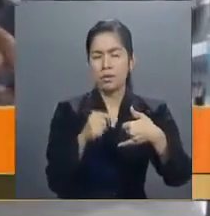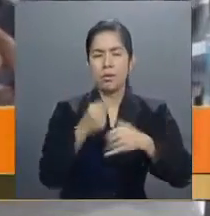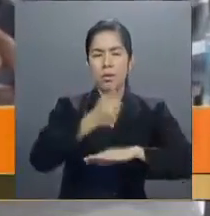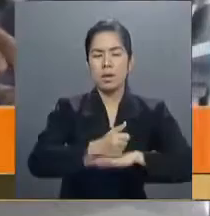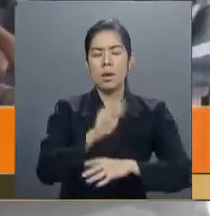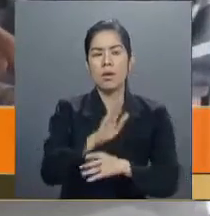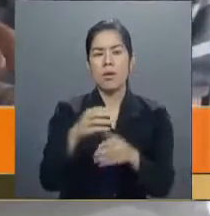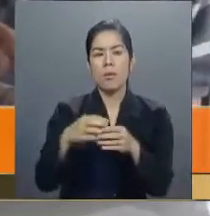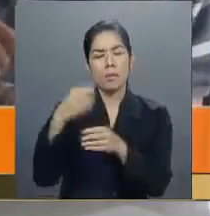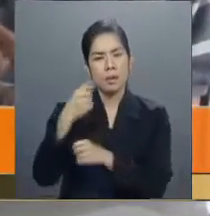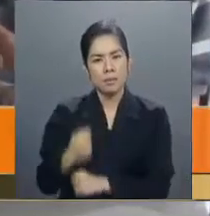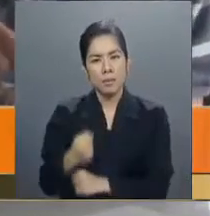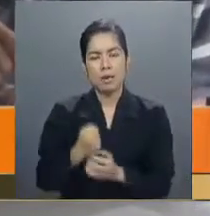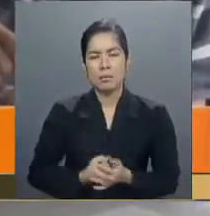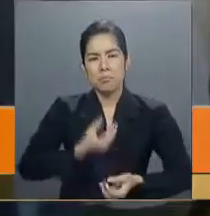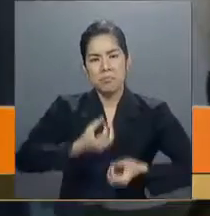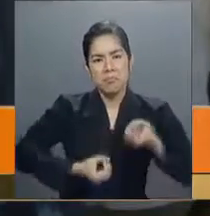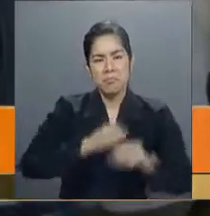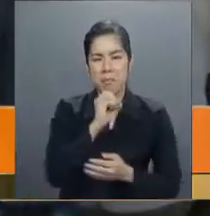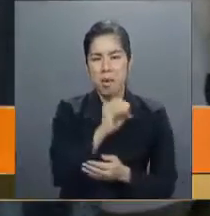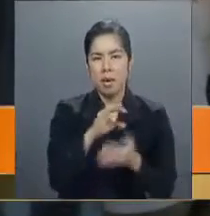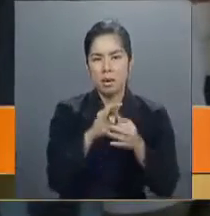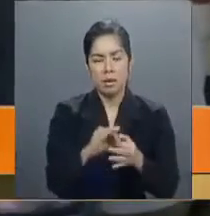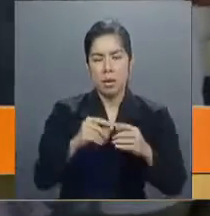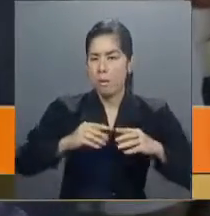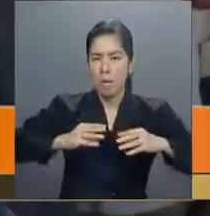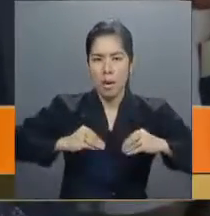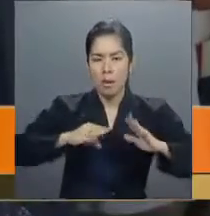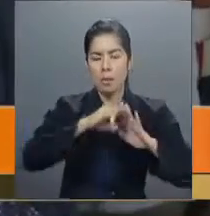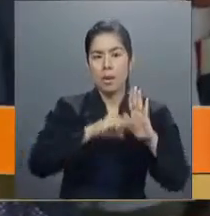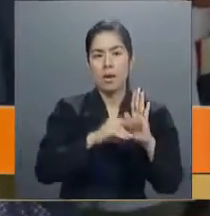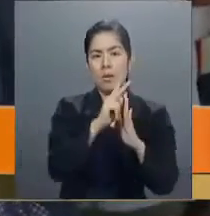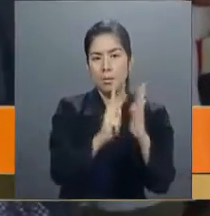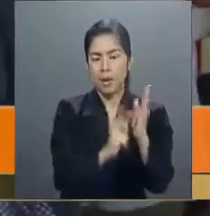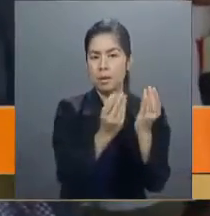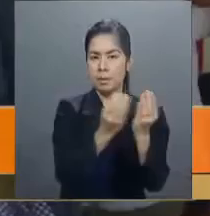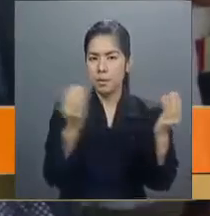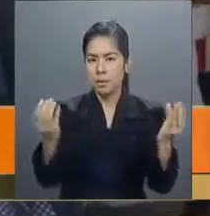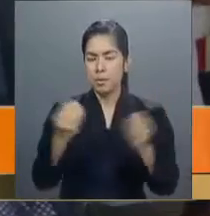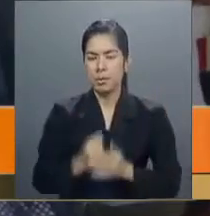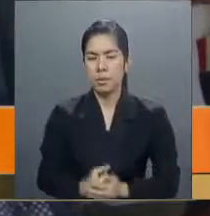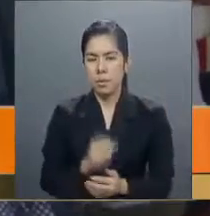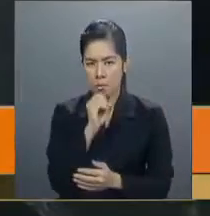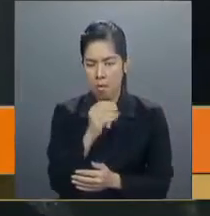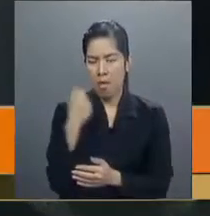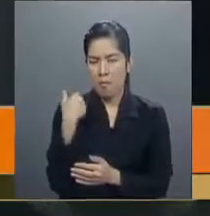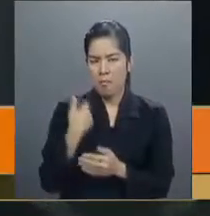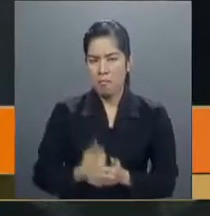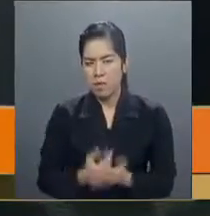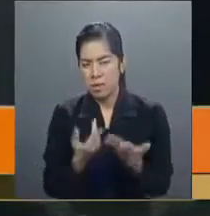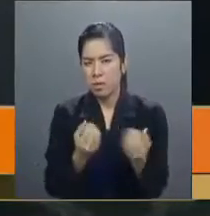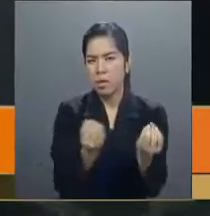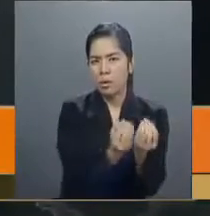ออกมาแสดงความคิดเห็นไม่รับร่างรัฐธรรมนูญบางส่วนสะท้อนว่ามีผลต่อประชาชนกลุ่มที่ยังไม่ตัดสิน